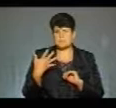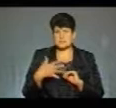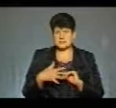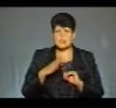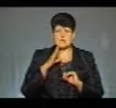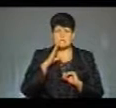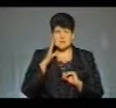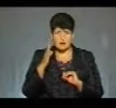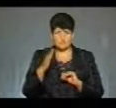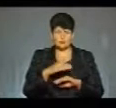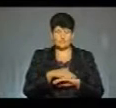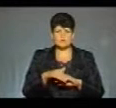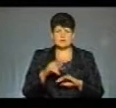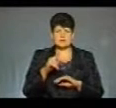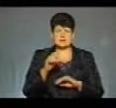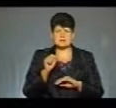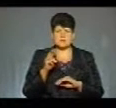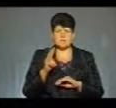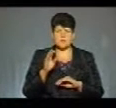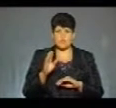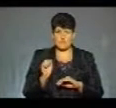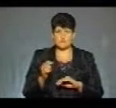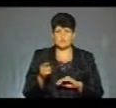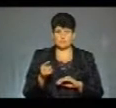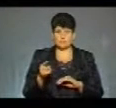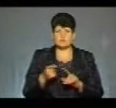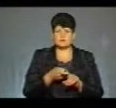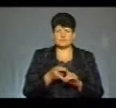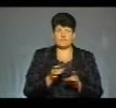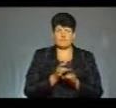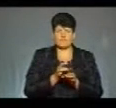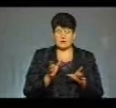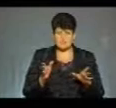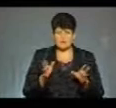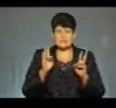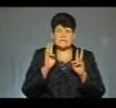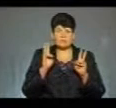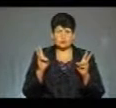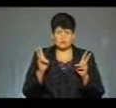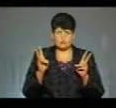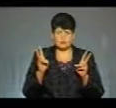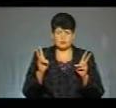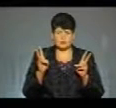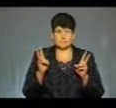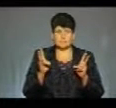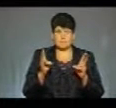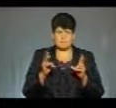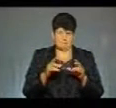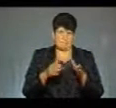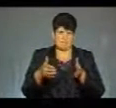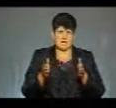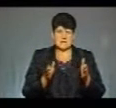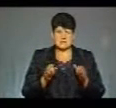зранку по вулиці Замковій в місті Тернополі внаслідок вибуху невідомого пристрою, який лежав на